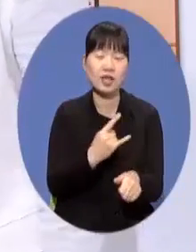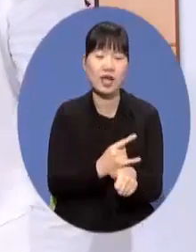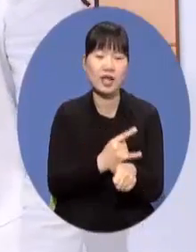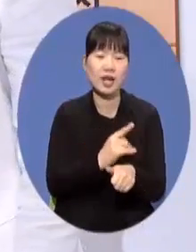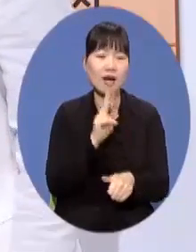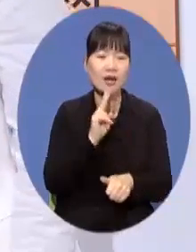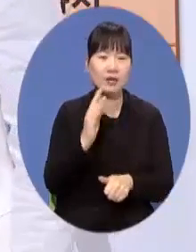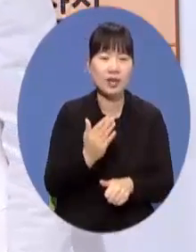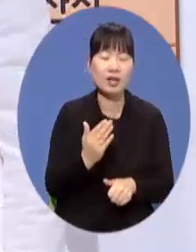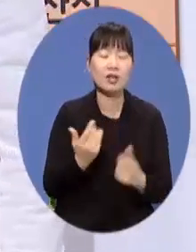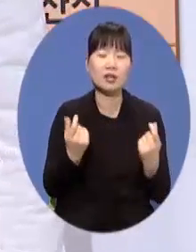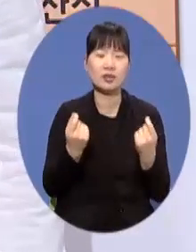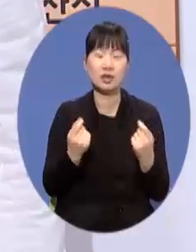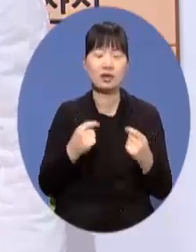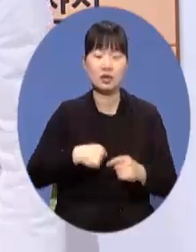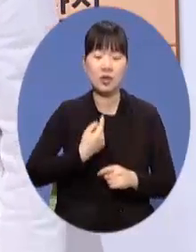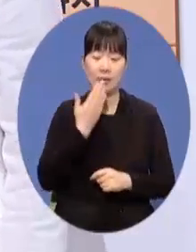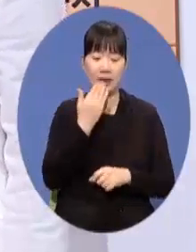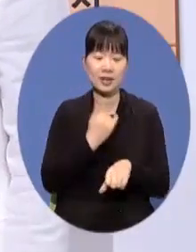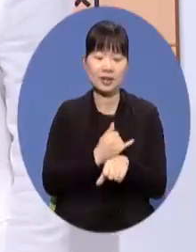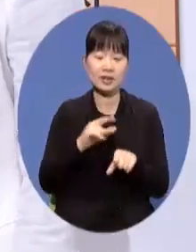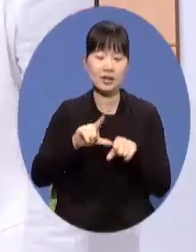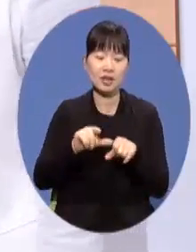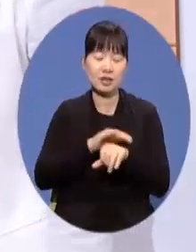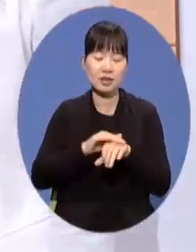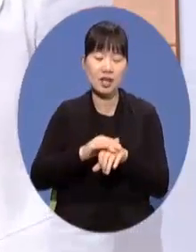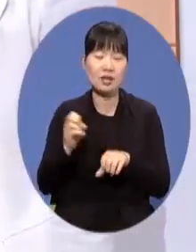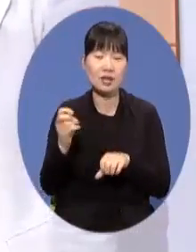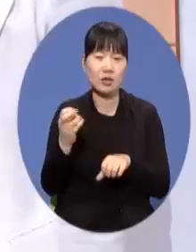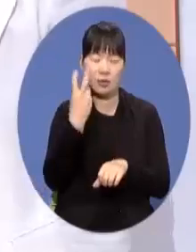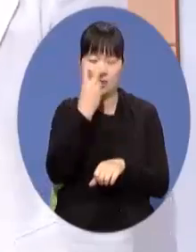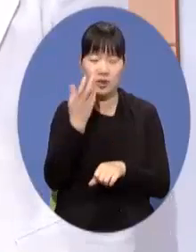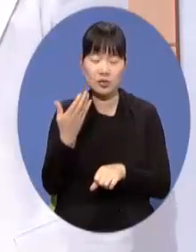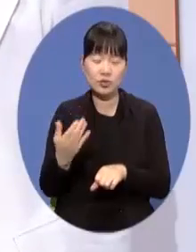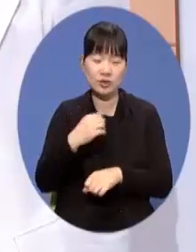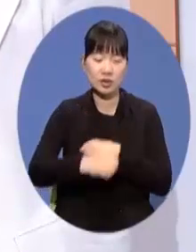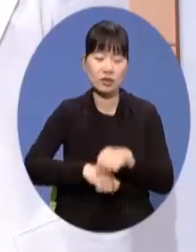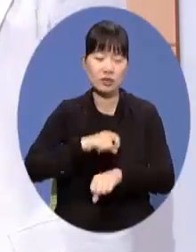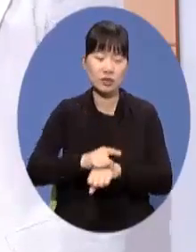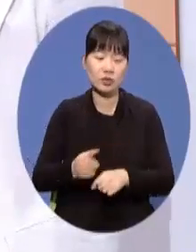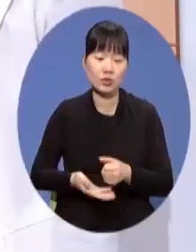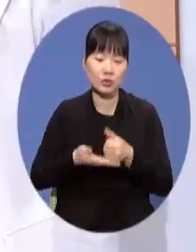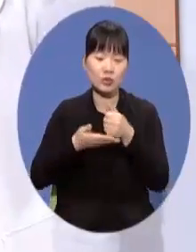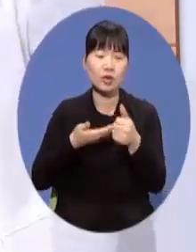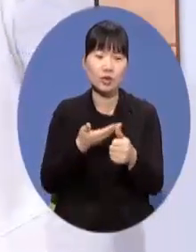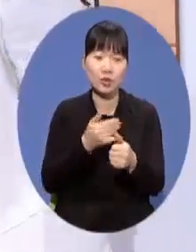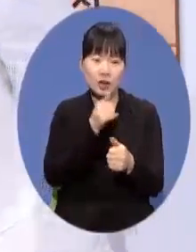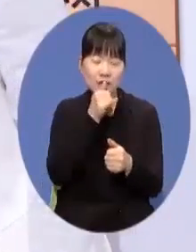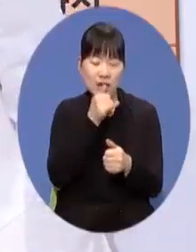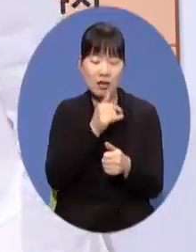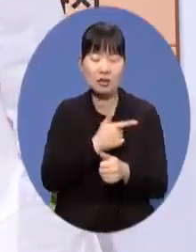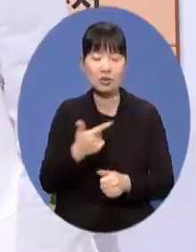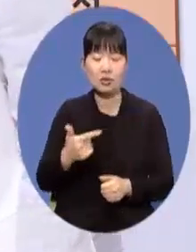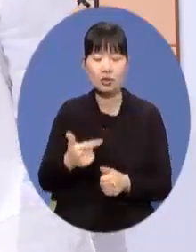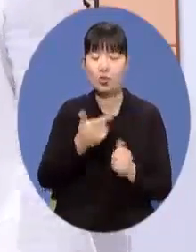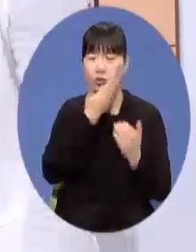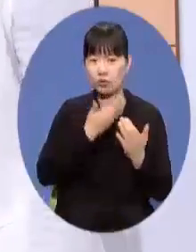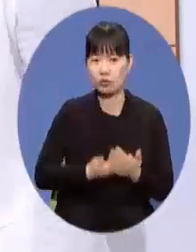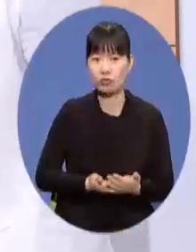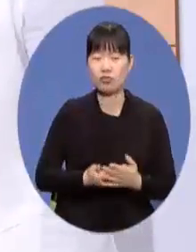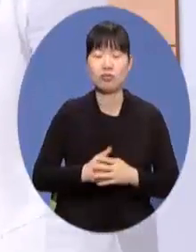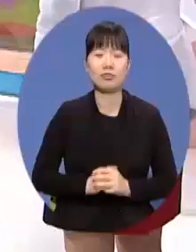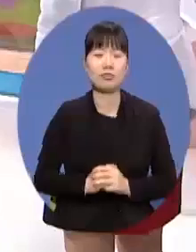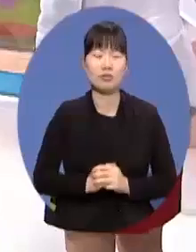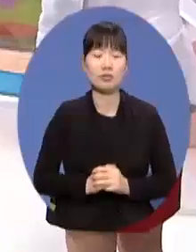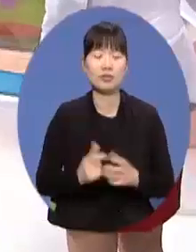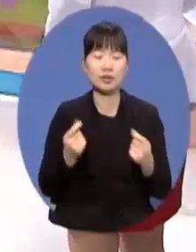거죠. 그러면서 스스로 할 수 있는 기회를 잘 자꾸 보장해주는 자율성을 존중해주는 거 네. 이거 굉장히 중요합니다.